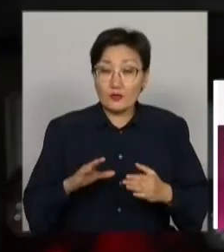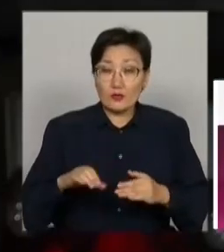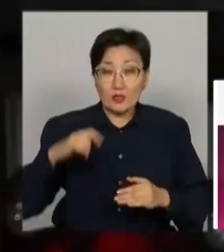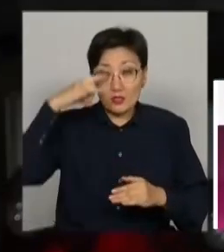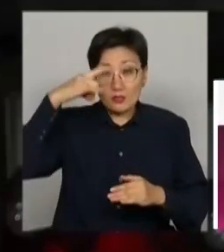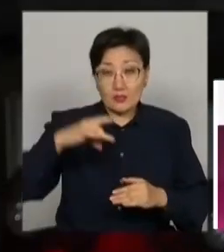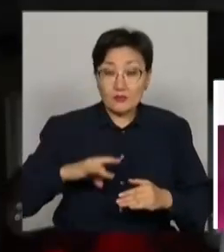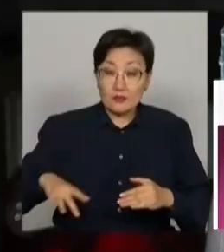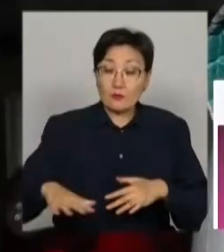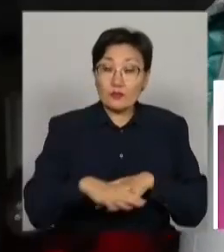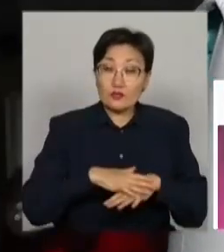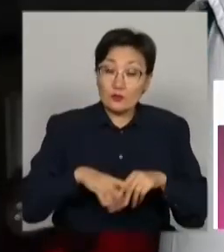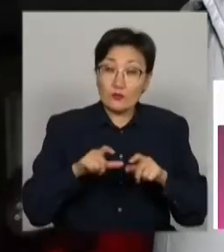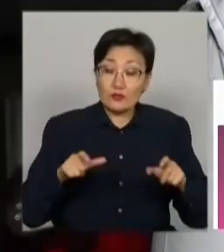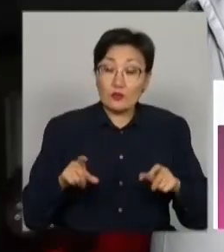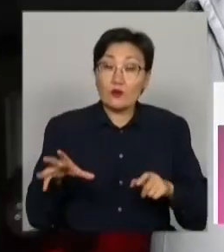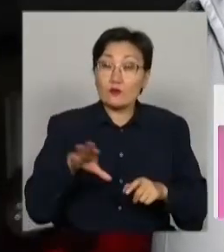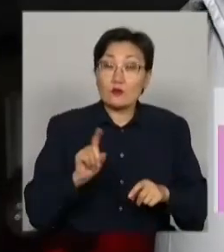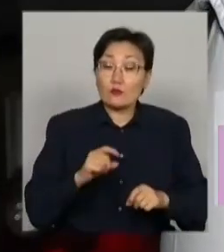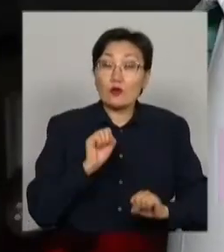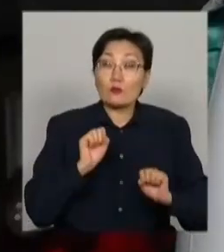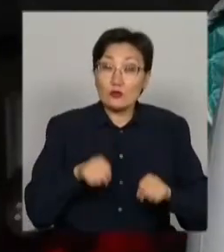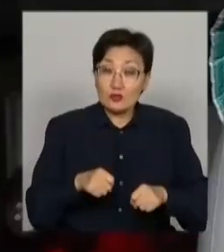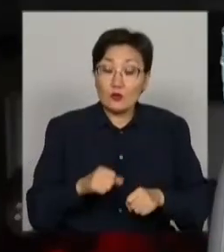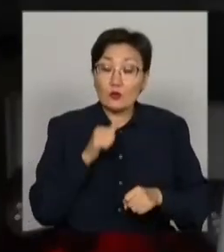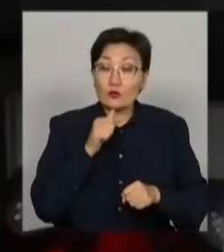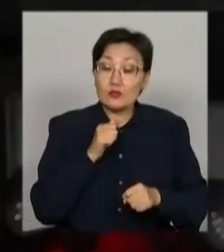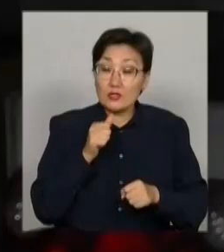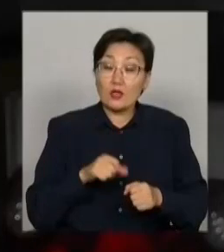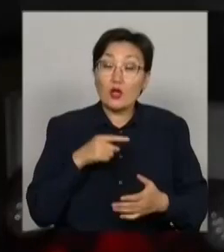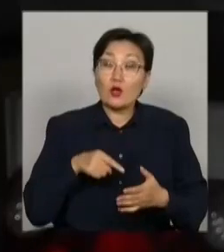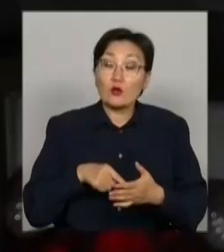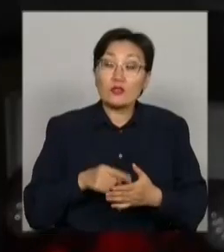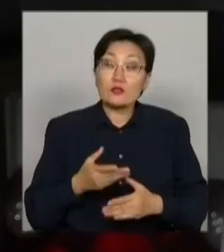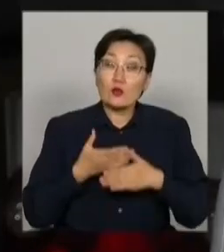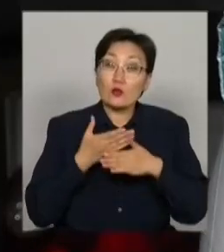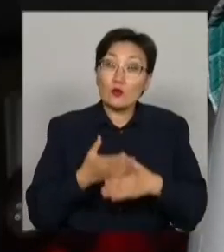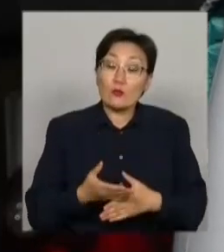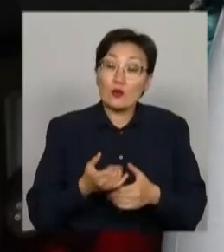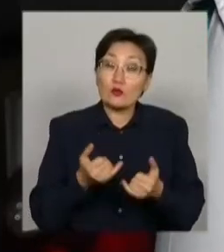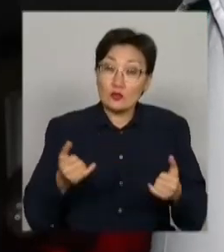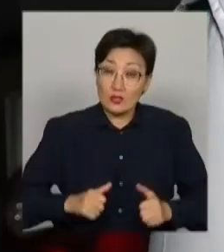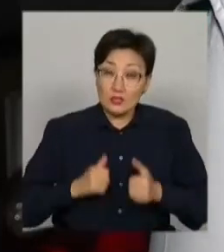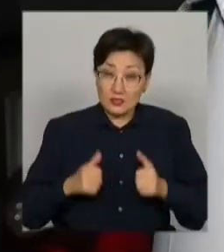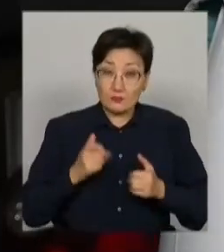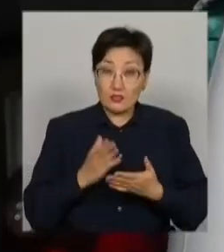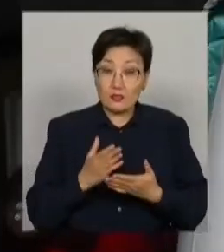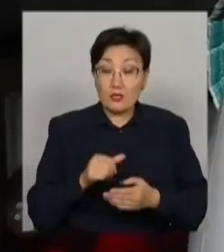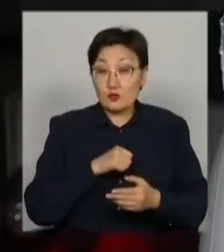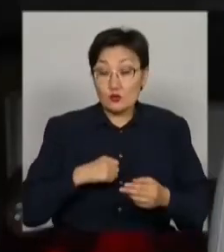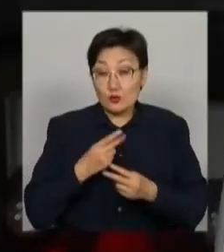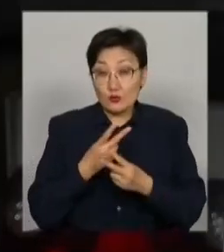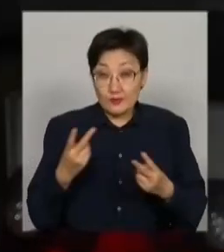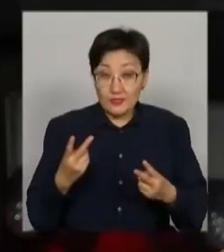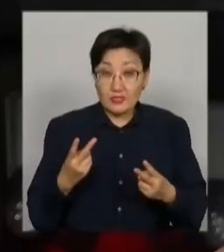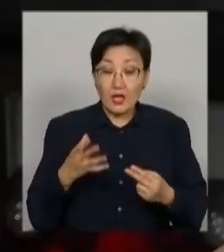Республикасының тұрғындары барлығы қолынан келгенше мына Қостанайға өз көмектерін, қолұштарын әрине беріп жатыр. Мінекей өздеріңіз көріп